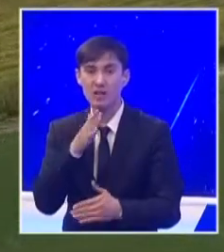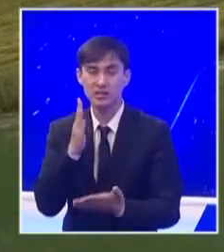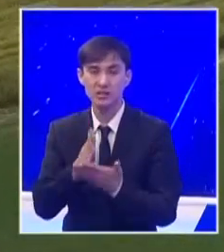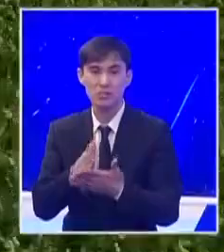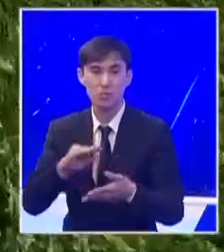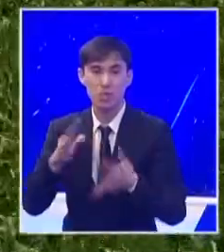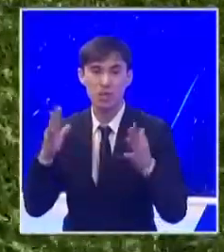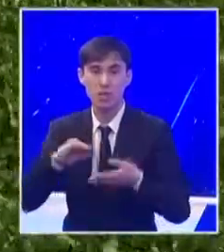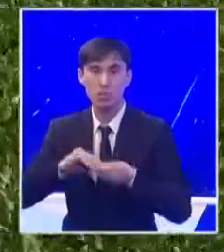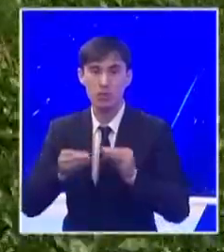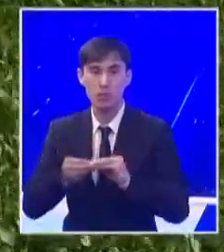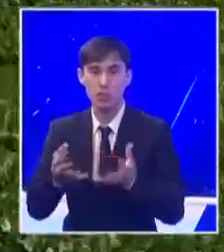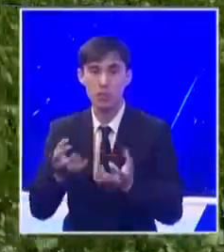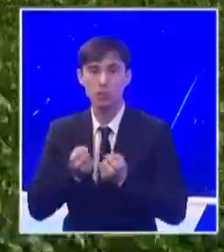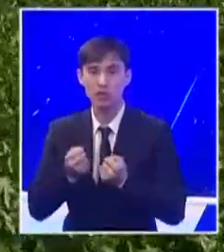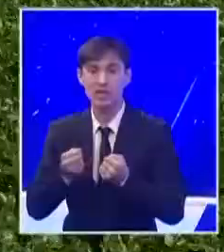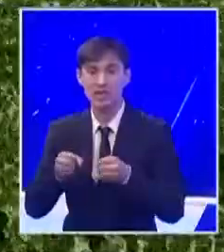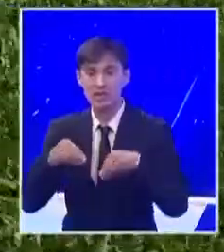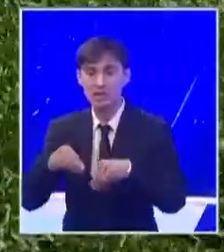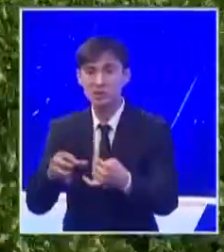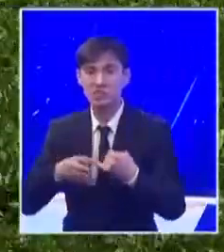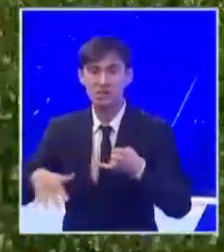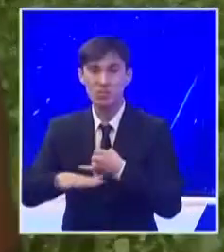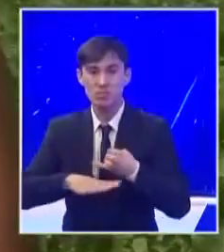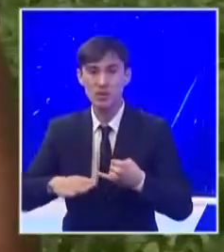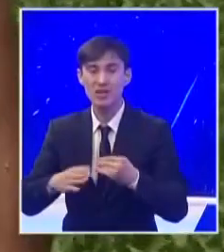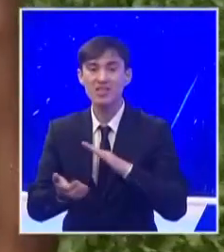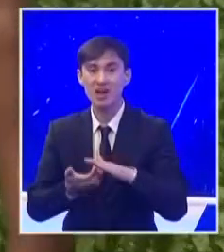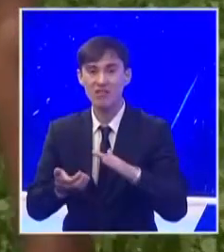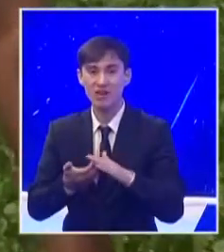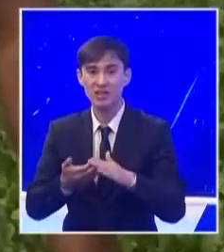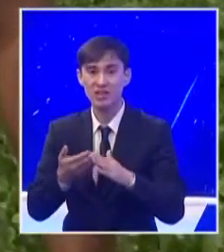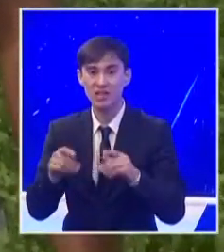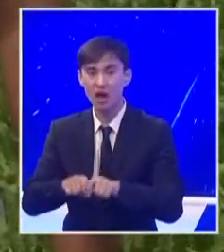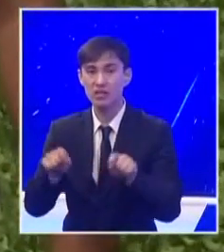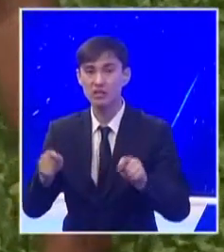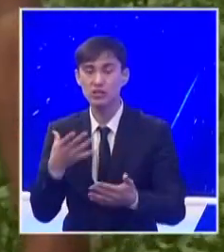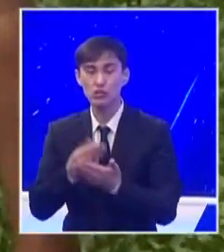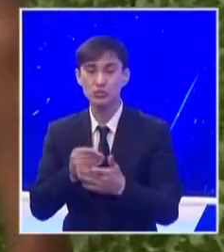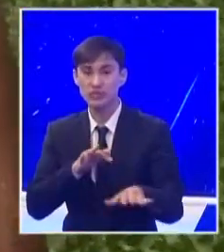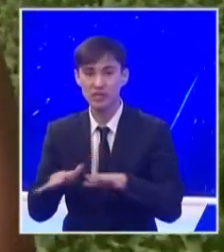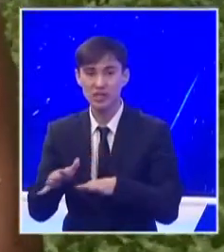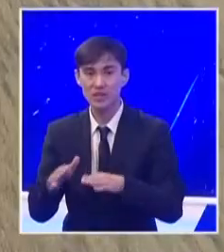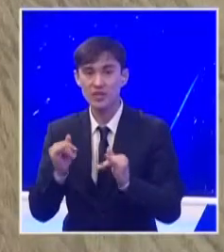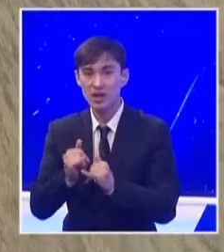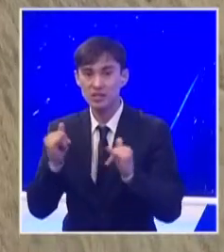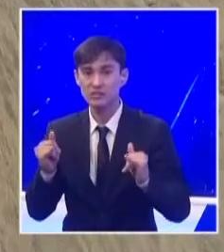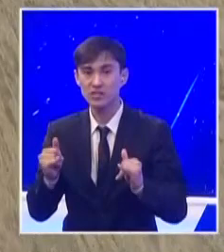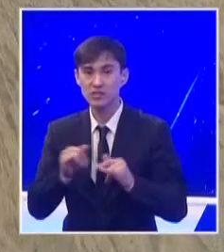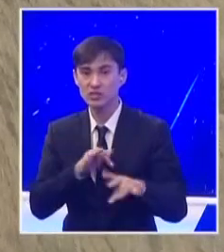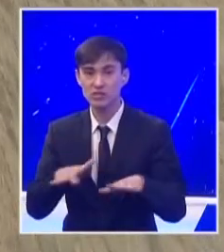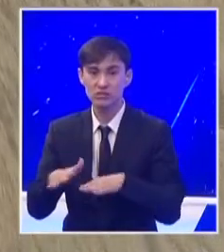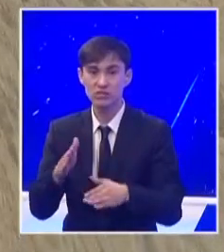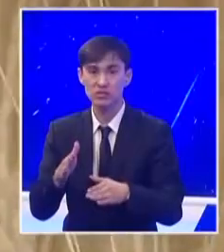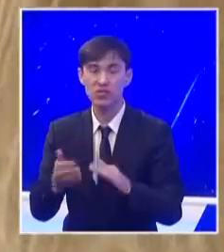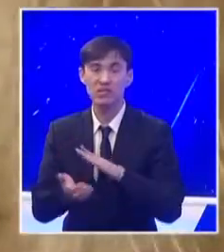актуальности проблема получения пастбищных земель. Их нехватка негативно сказывается не только на открытии собственного дела, но и на развитии уже действующего.